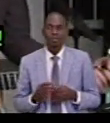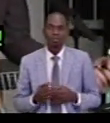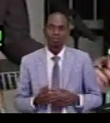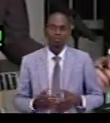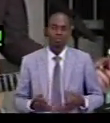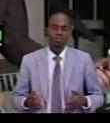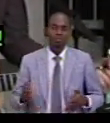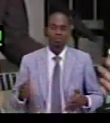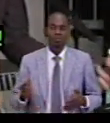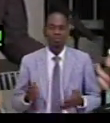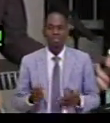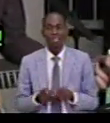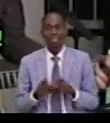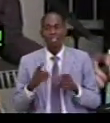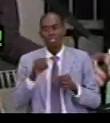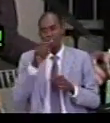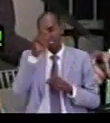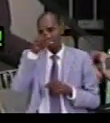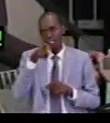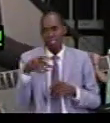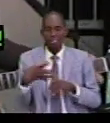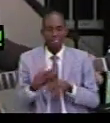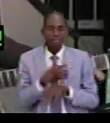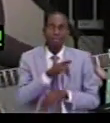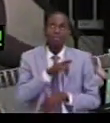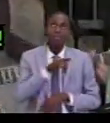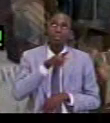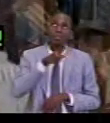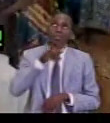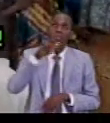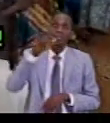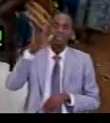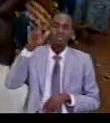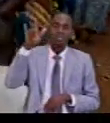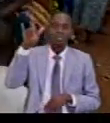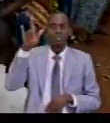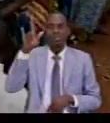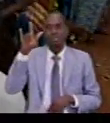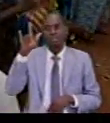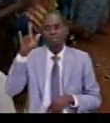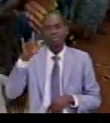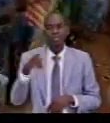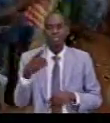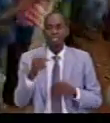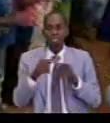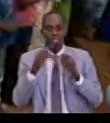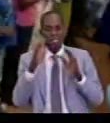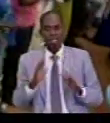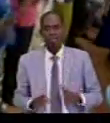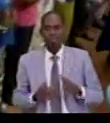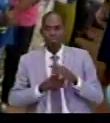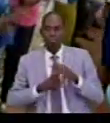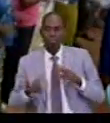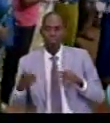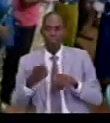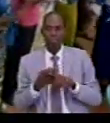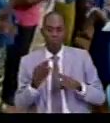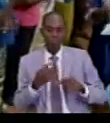Comme l'aigle prend ton envol, l'ennemi fuit devant